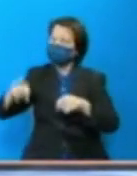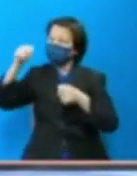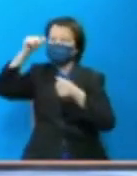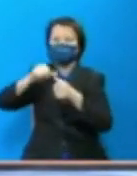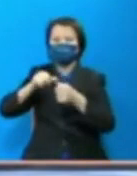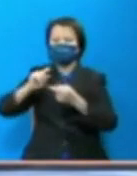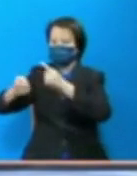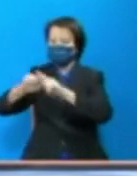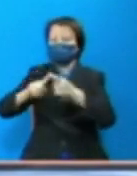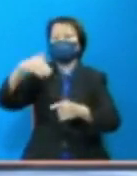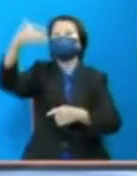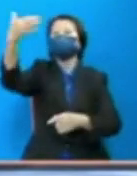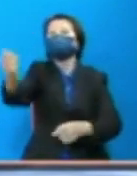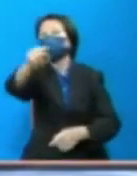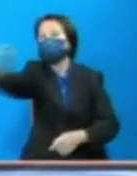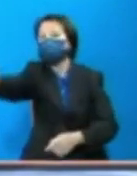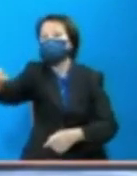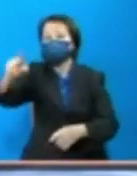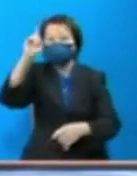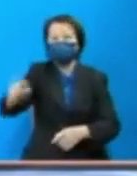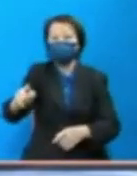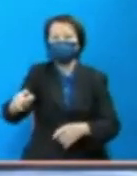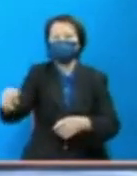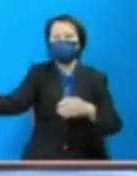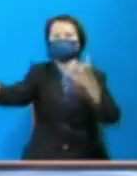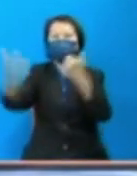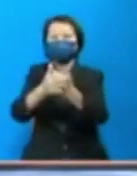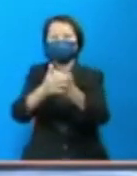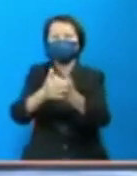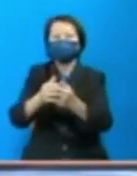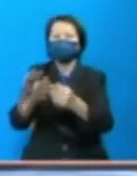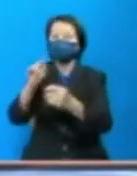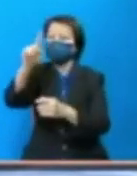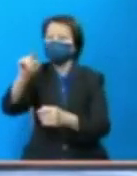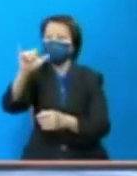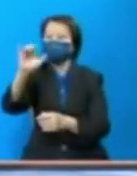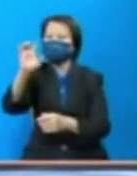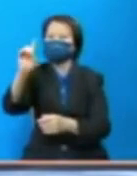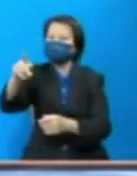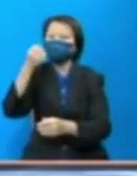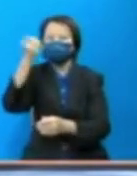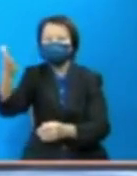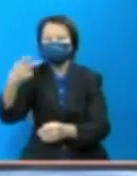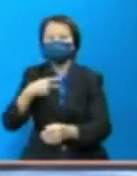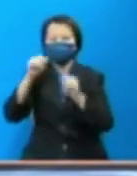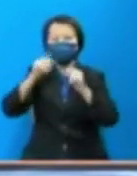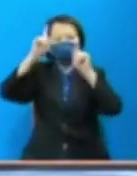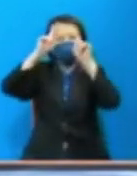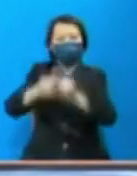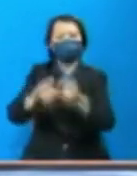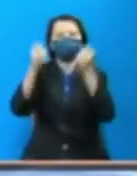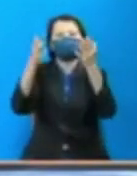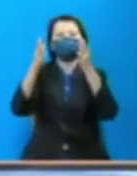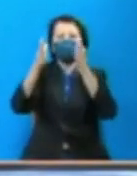rakan-rakan sebelah sana sepatutnya get betul speaker beritahu kita boleh 72